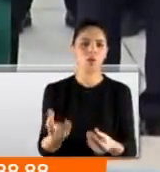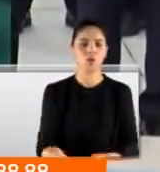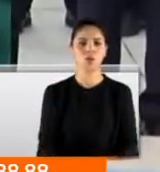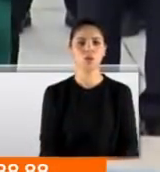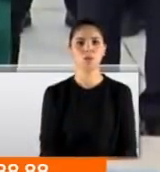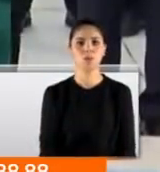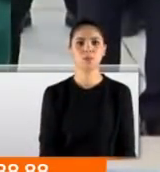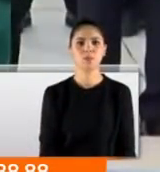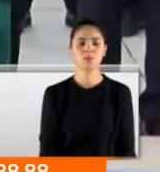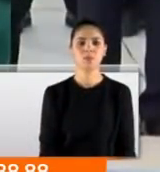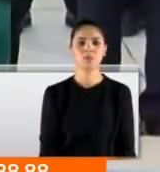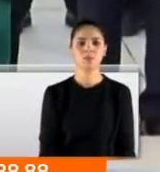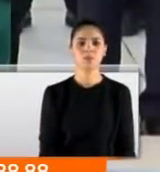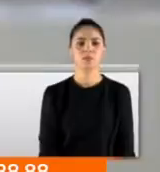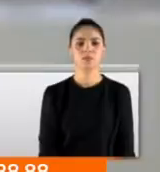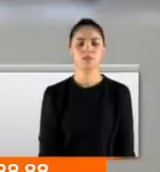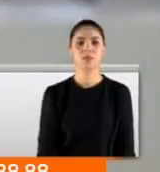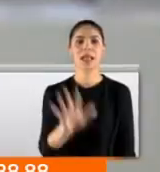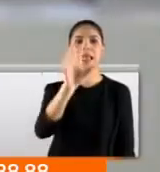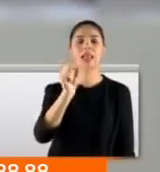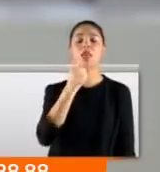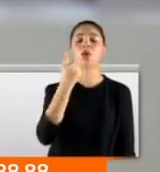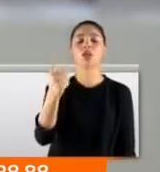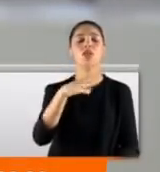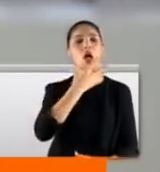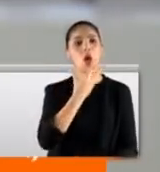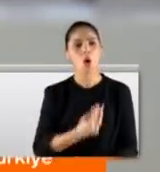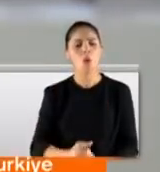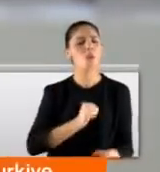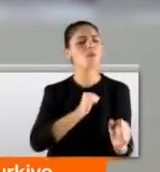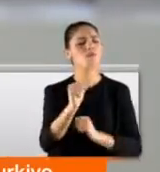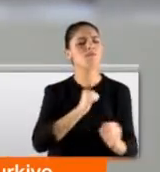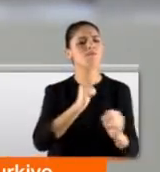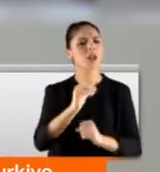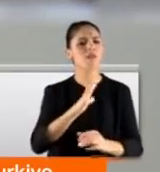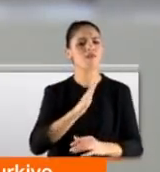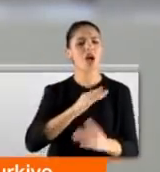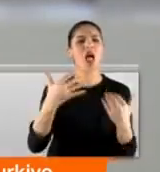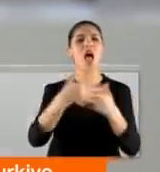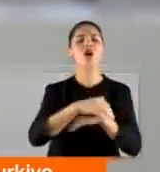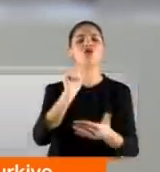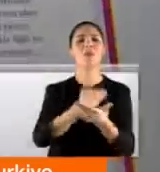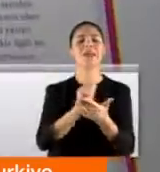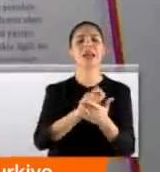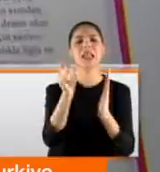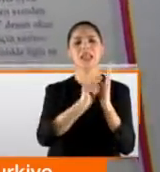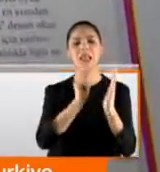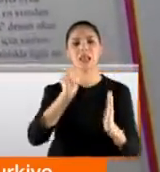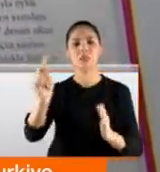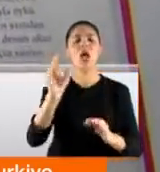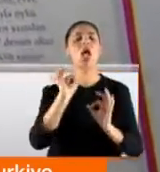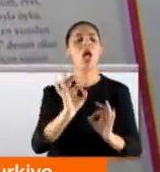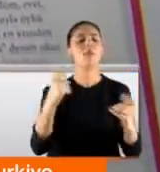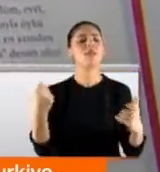Allahu Ekber. 59 yıllık ömrü mücadelelerle geçti akşam gazetesi yazarı Ahmet Kekeç'in. Hep